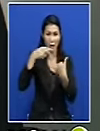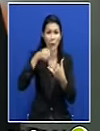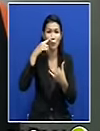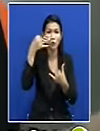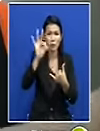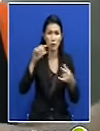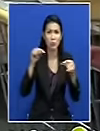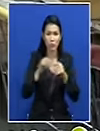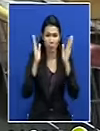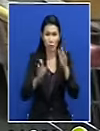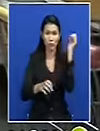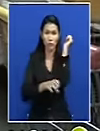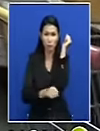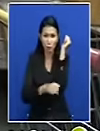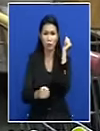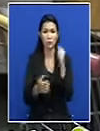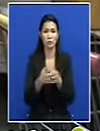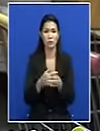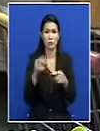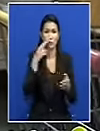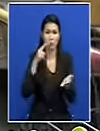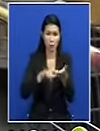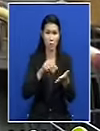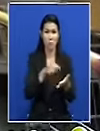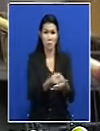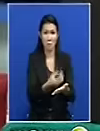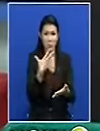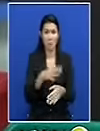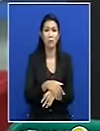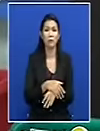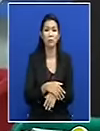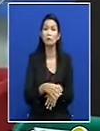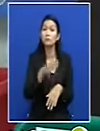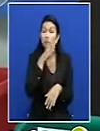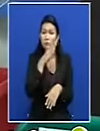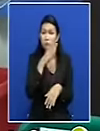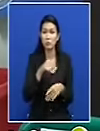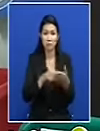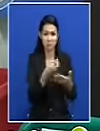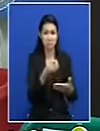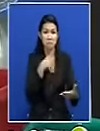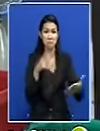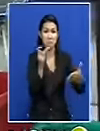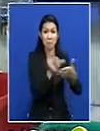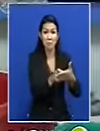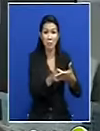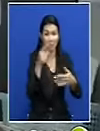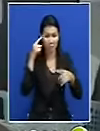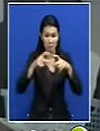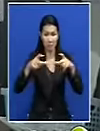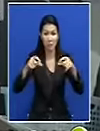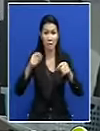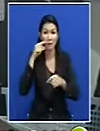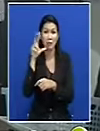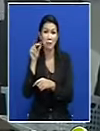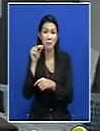ผู้ยากไร้แล้วในจดหมายฉบับนี้เขาก็ตีความว่าถ้าบัญญัติไว้แบบนี้แปลว่า30บาทรักษ